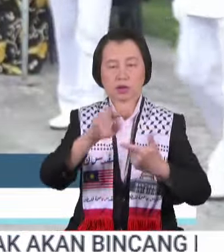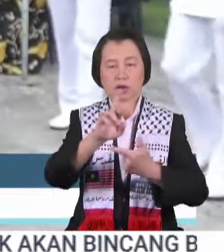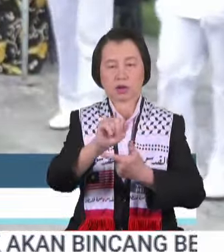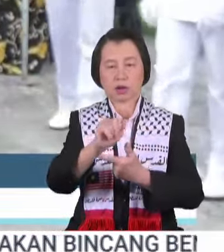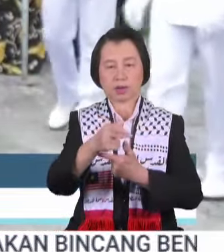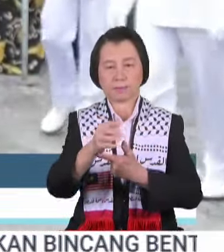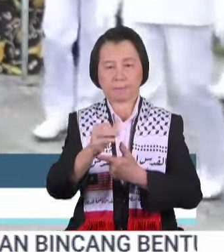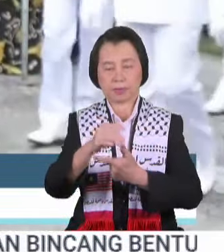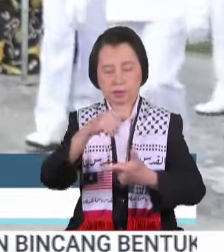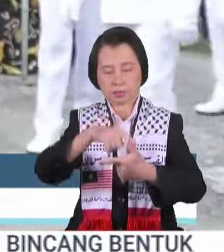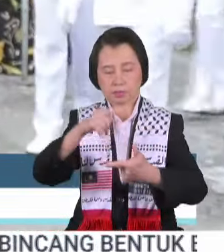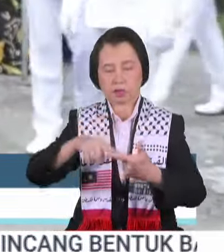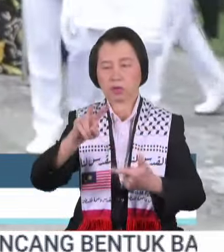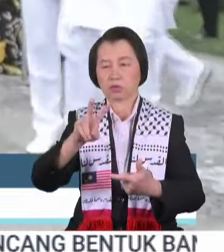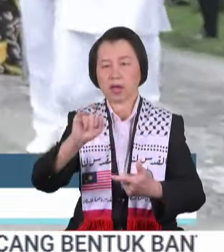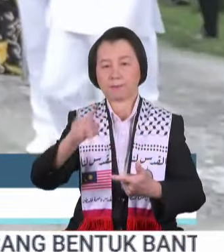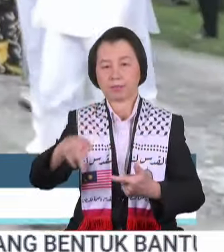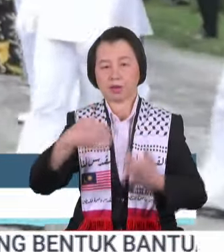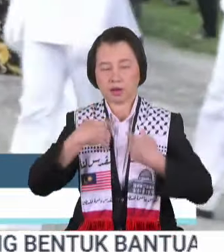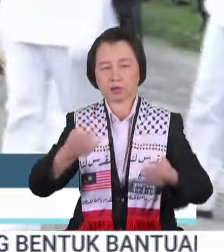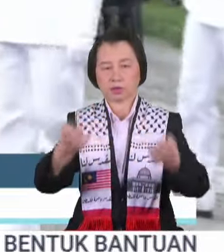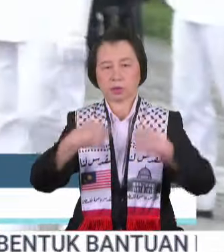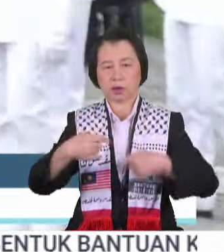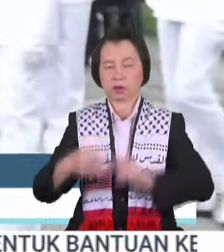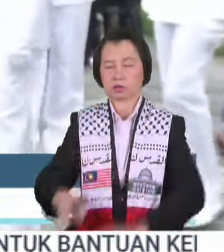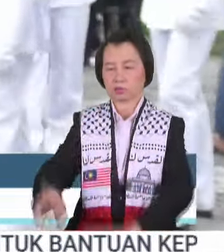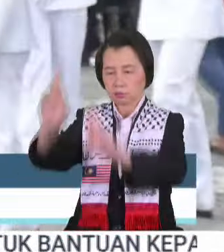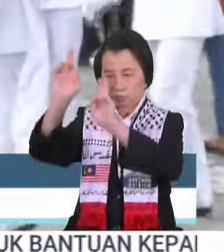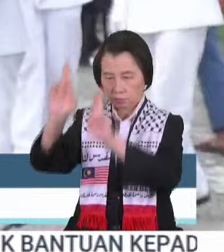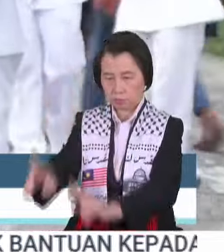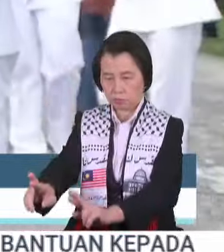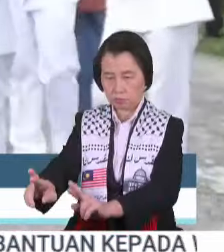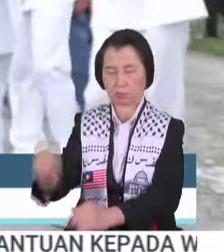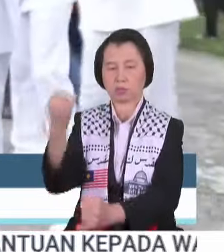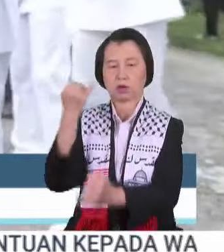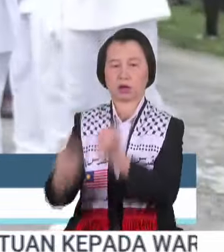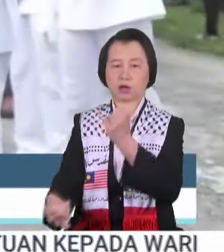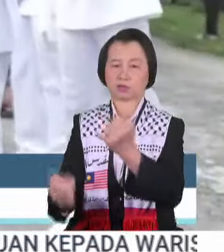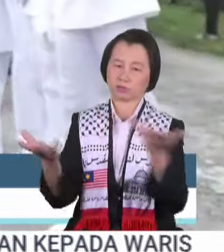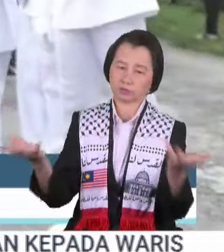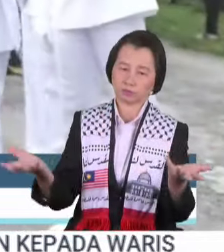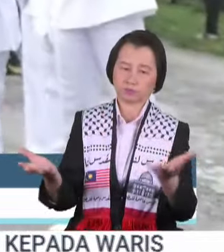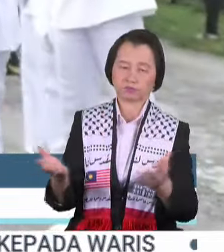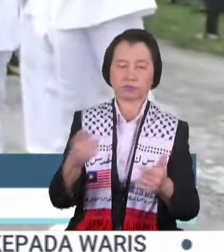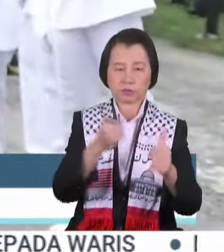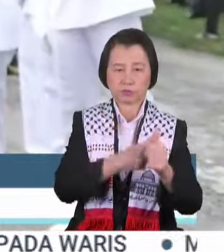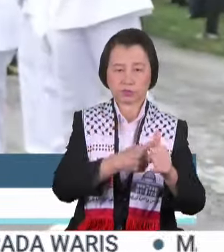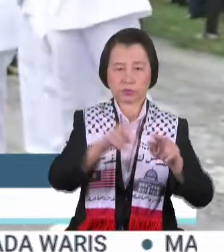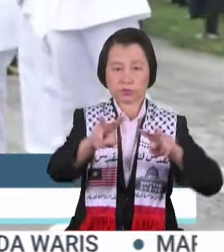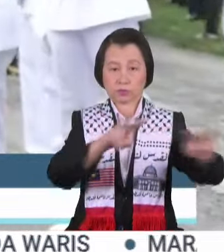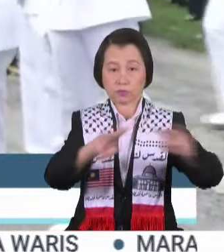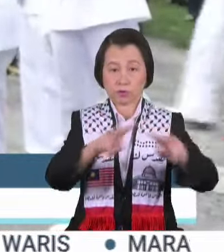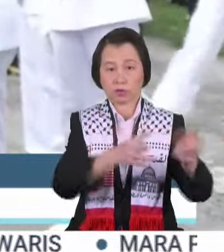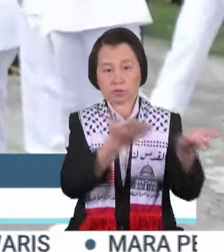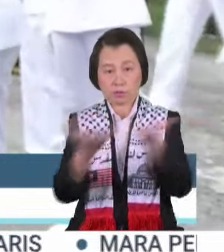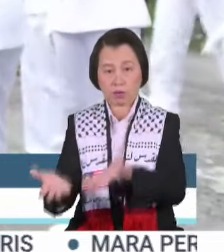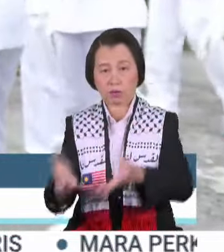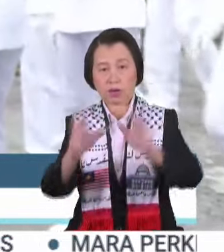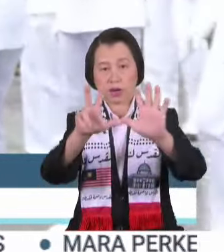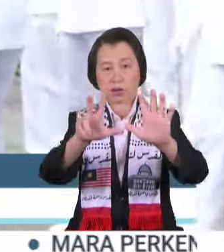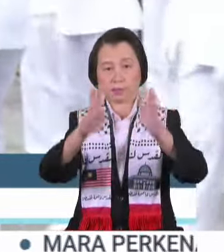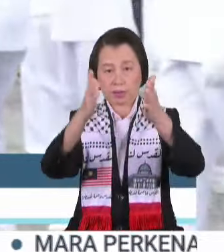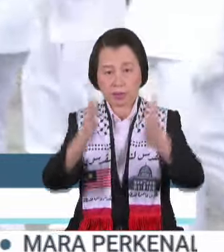Rahman Ayub antara kenamaan yang hadir bagi memberikan perhormatan terakhir. Terdahulu, kenderaan van jenazah yang membawa 8